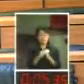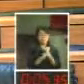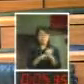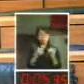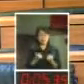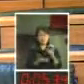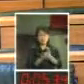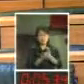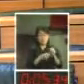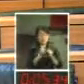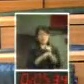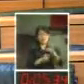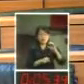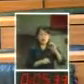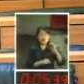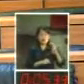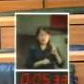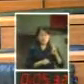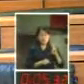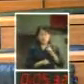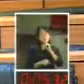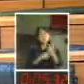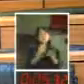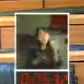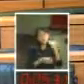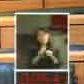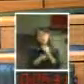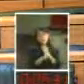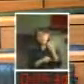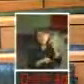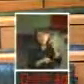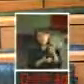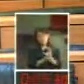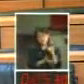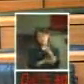าในปีงบประมาณครั้งที่แล้วนี่เคยจัดถึง